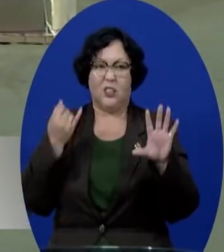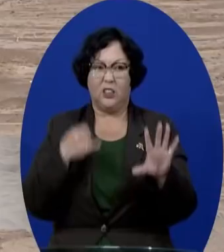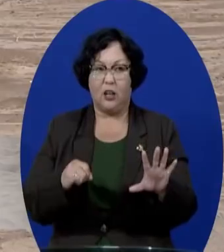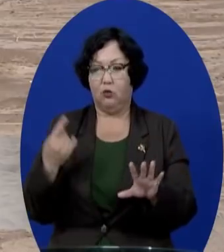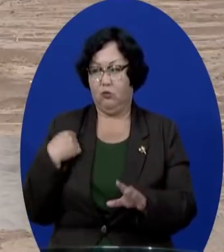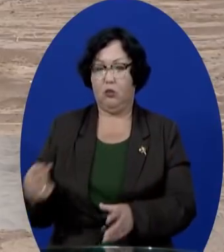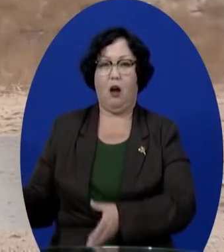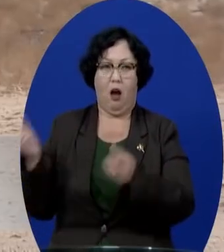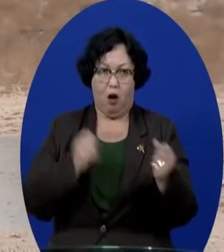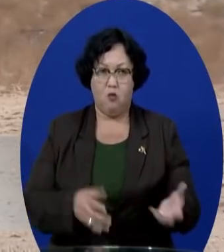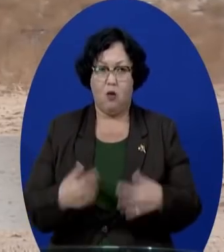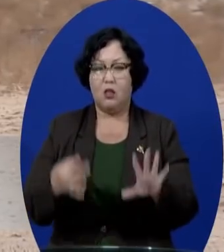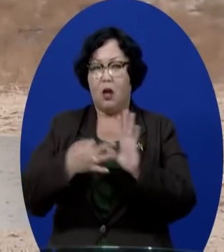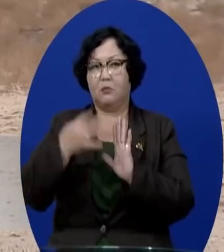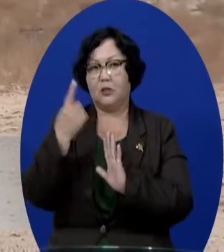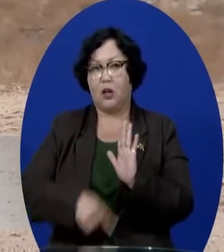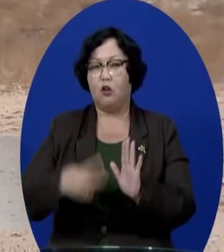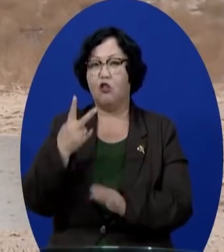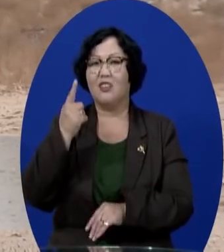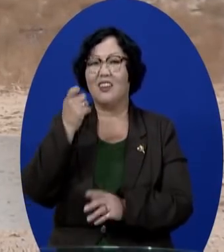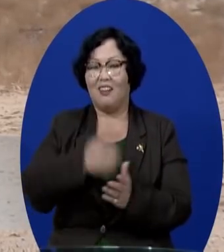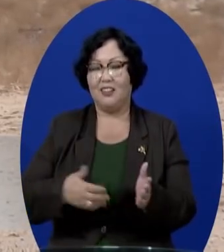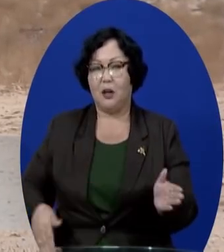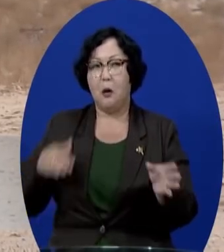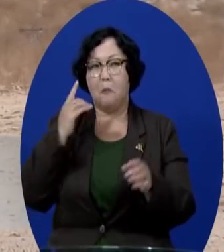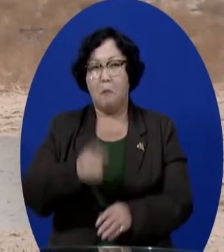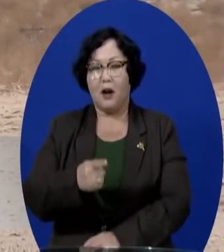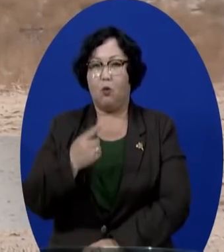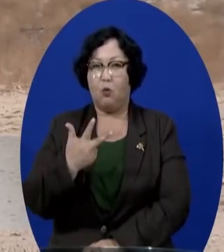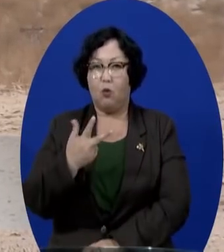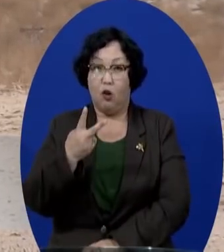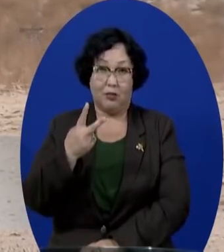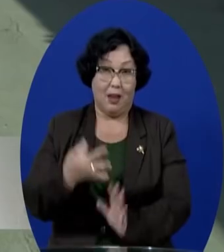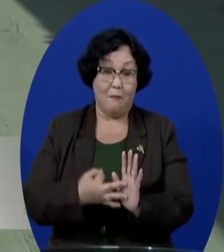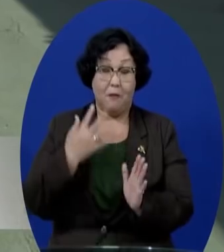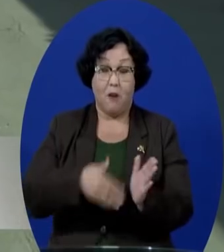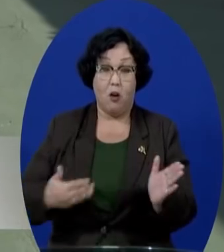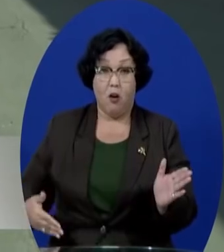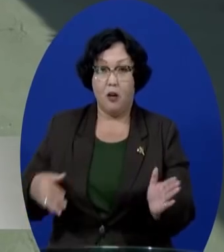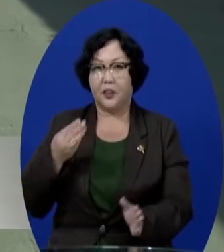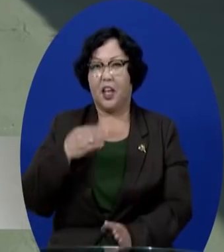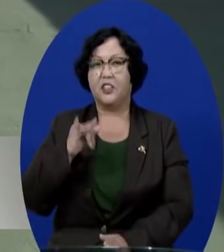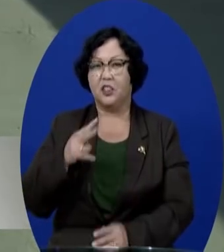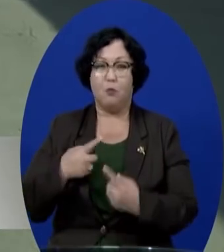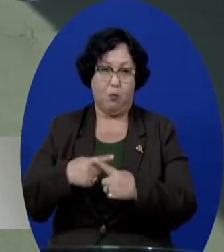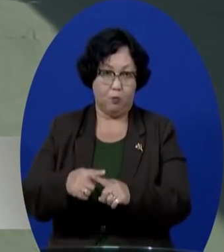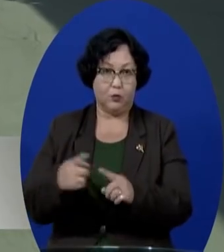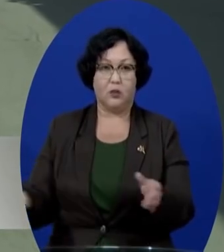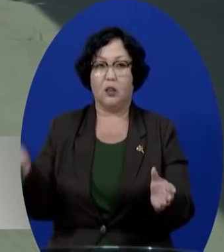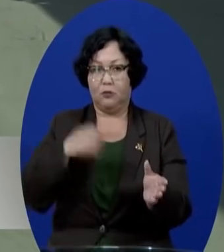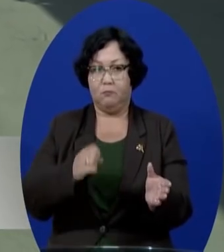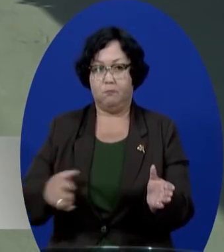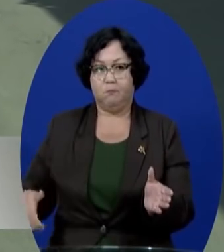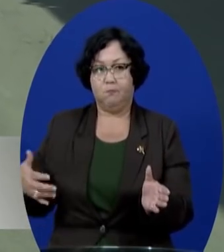ирсэн. 8 дугаар сард нийт 21 галт тэрэгт 1328 вагон ачаа танжийн боомтоос ачигдсан байна.